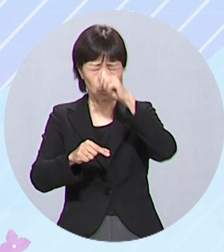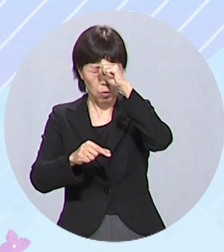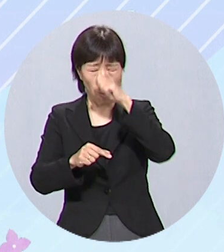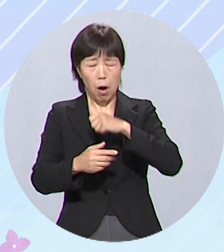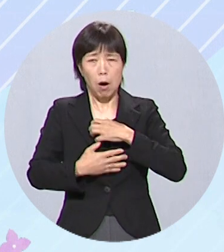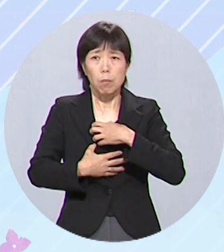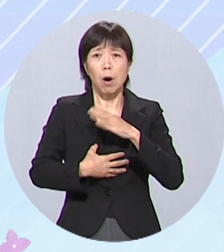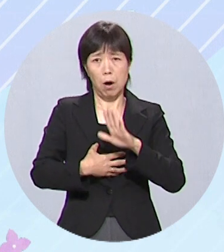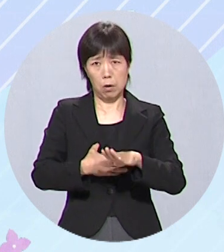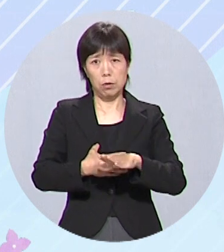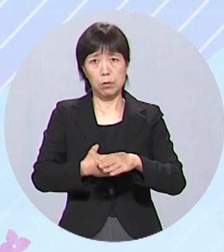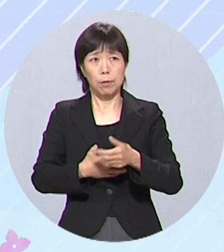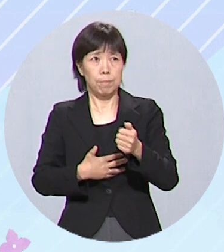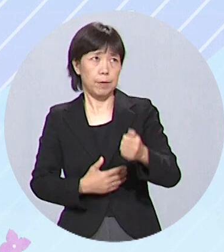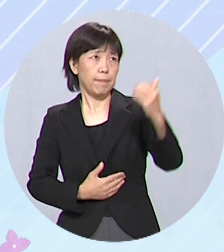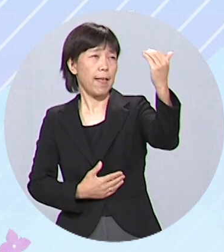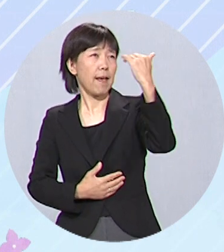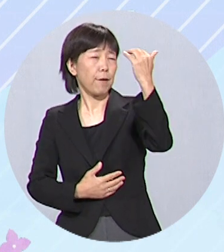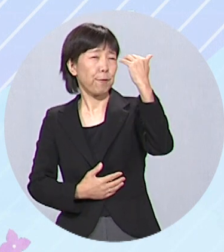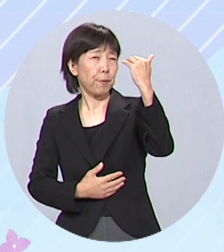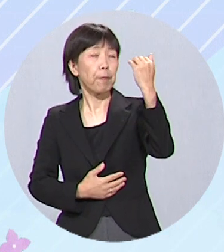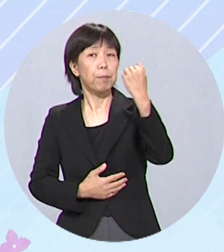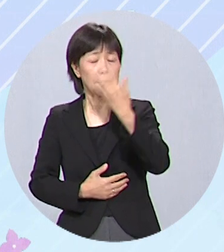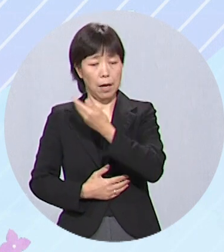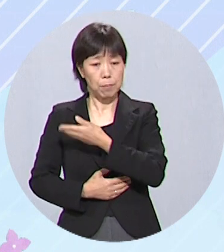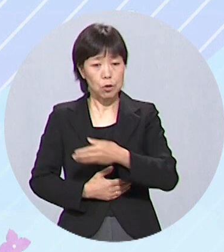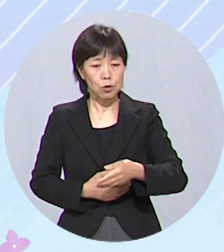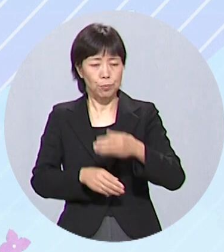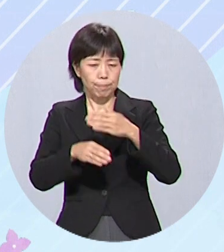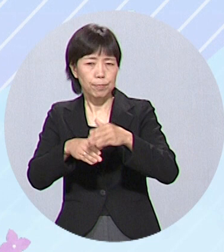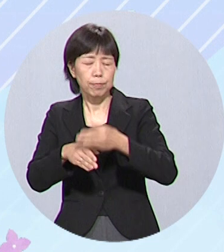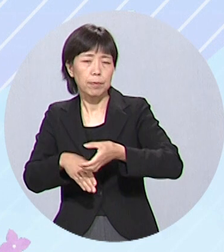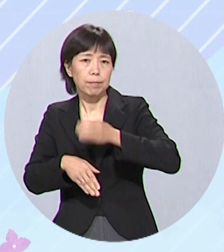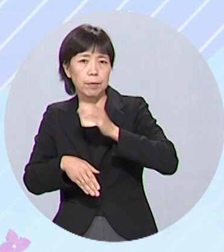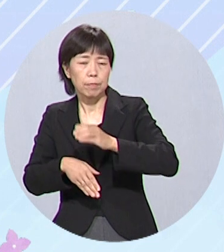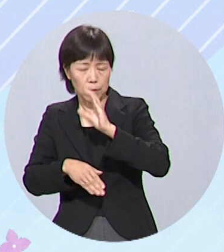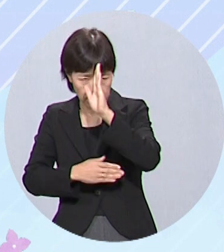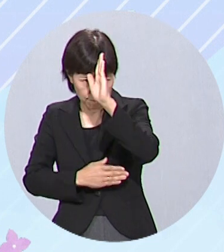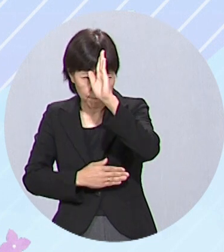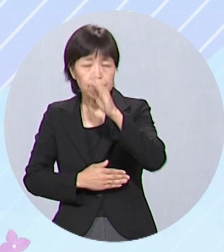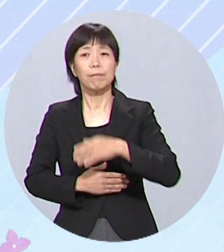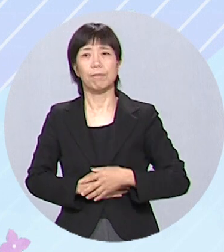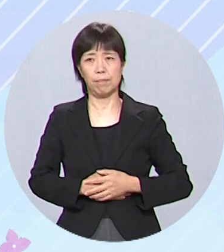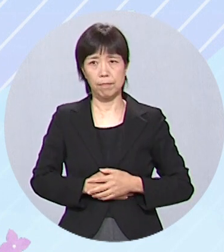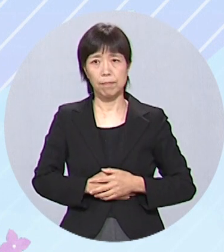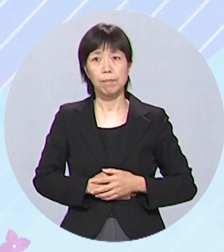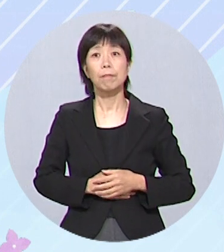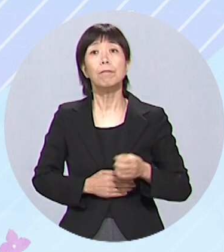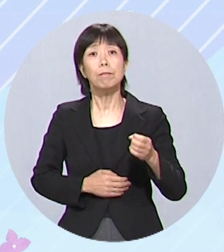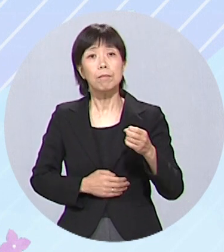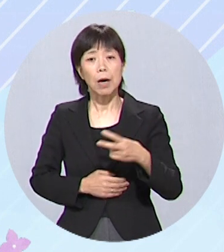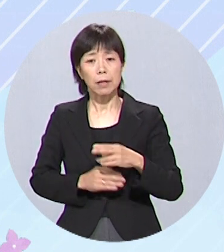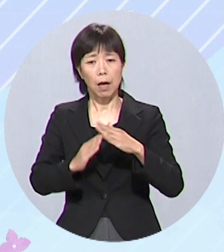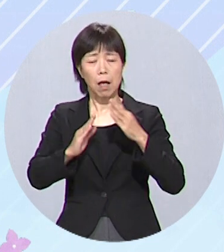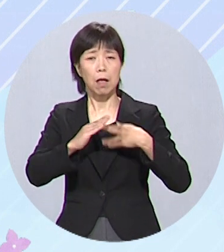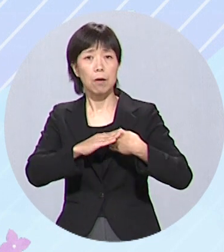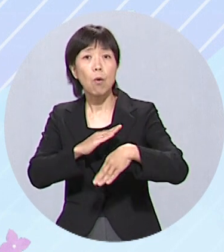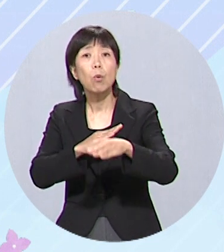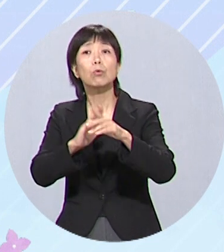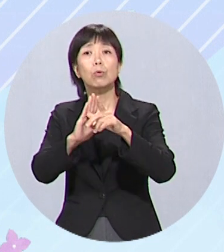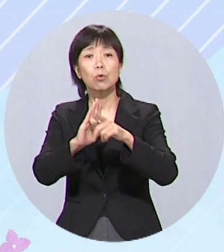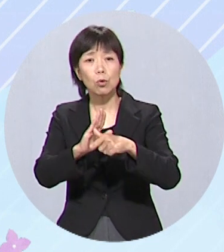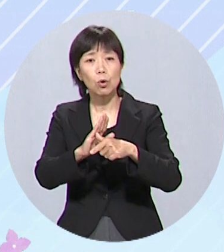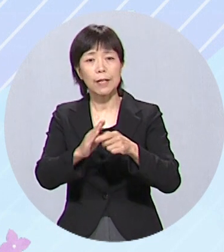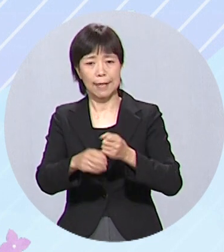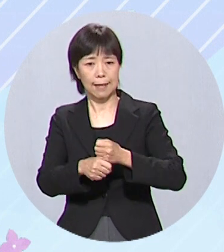恐れがあるので、エアコンを上手に使ってこまめな水分補給を心がけてください。また外出する際は